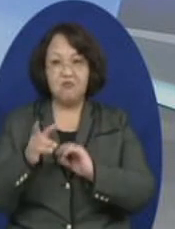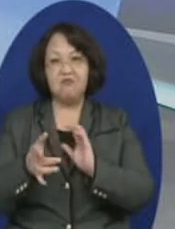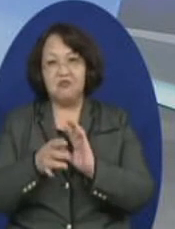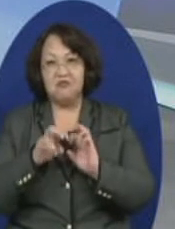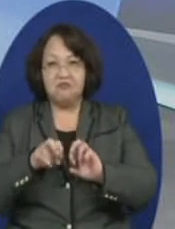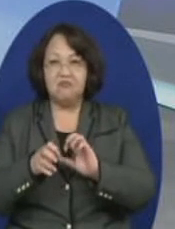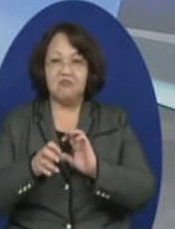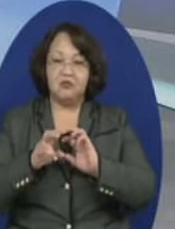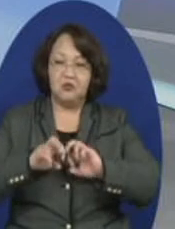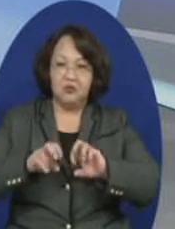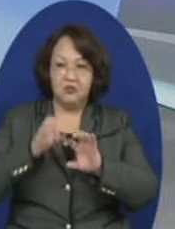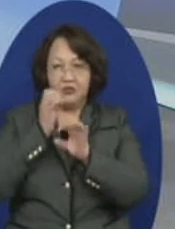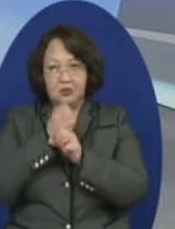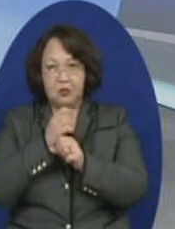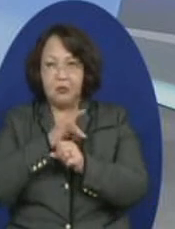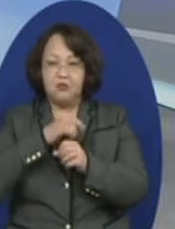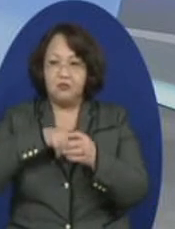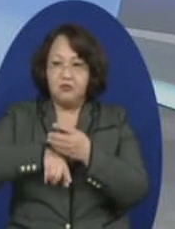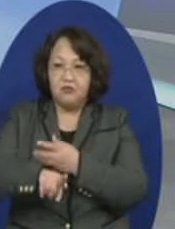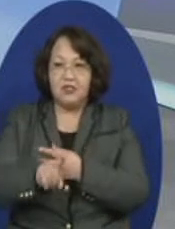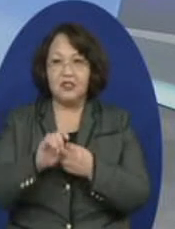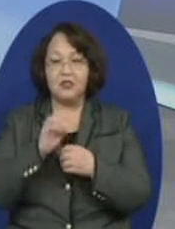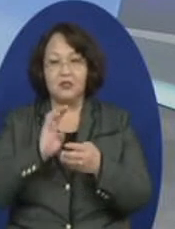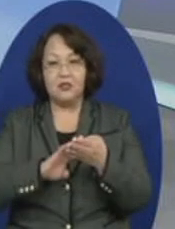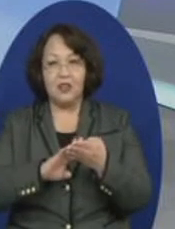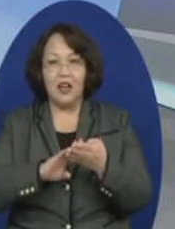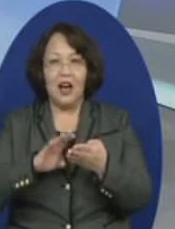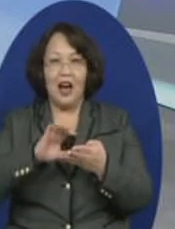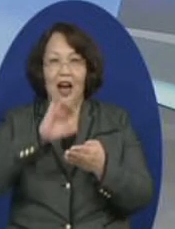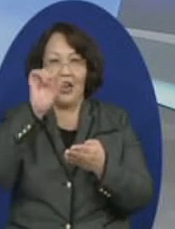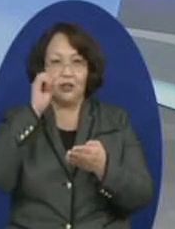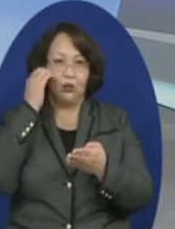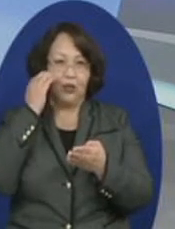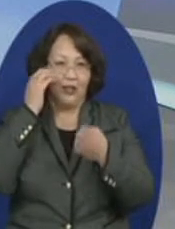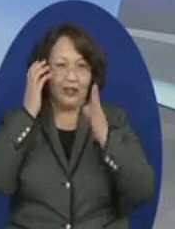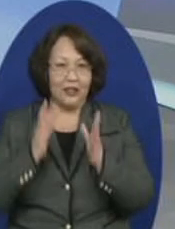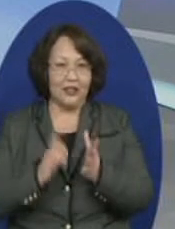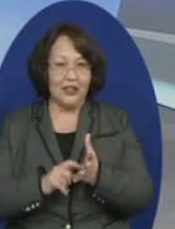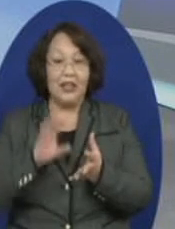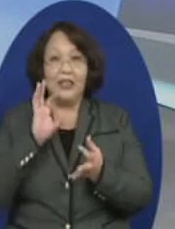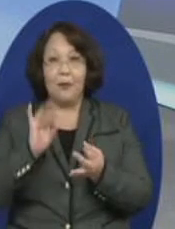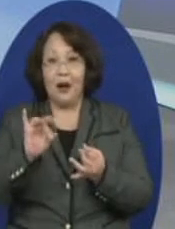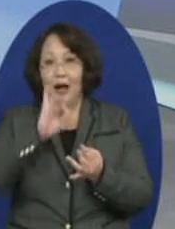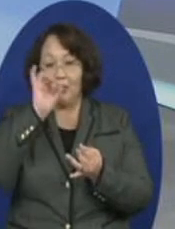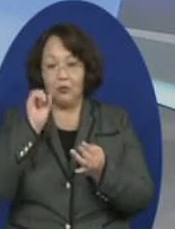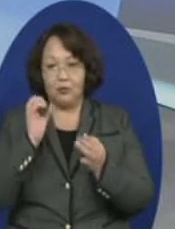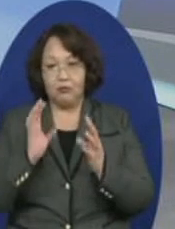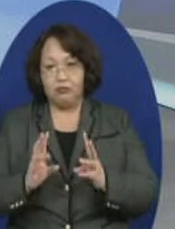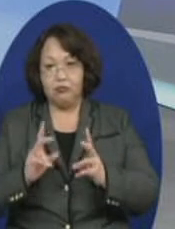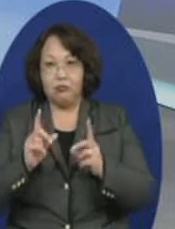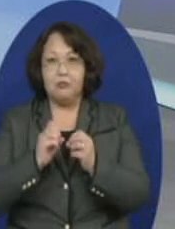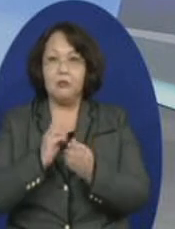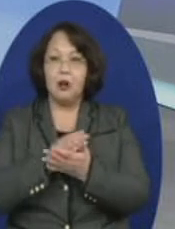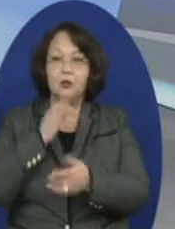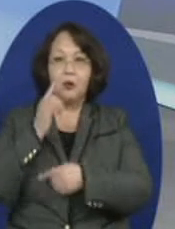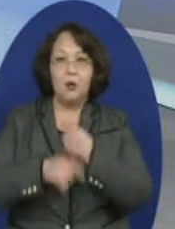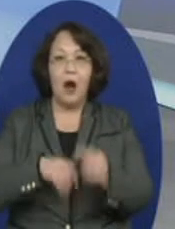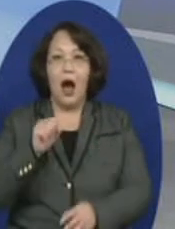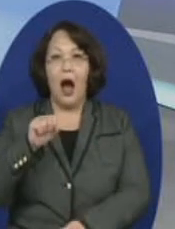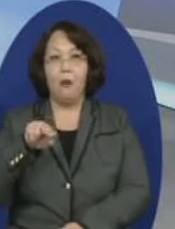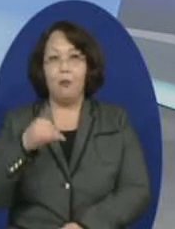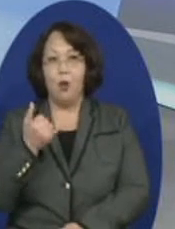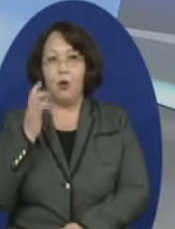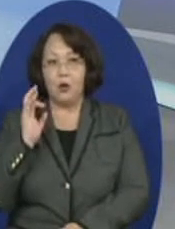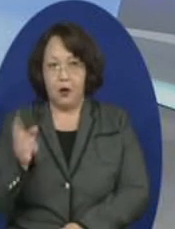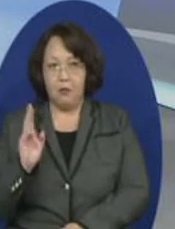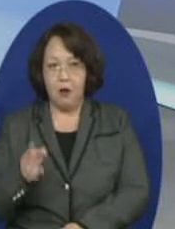лабораториудын ажилтай танилцаж, тулгамдж байгаа асуудлуудыг хэрхэн шийдвэрлэх талаар салбарынхантайгаа уулзж байна. Өнөөдөр Монгол улсын ерөнхийлөгч Апуу хувьцаат